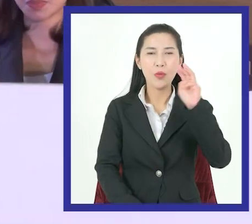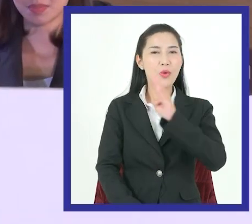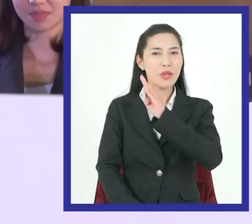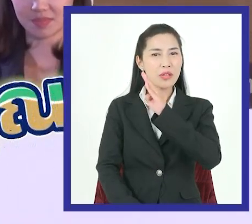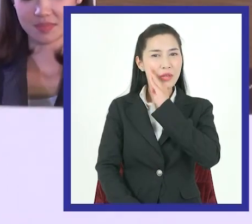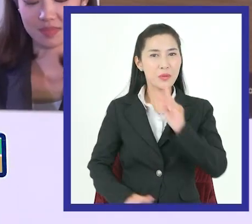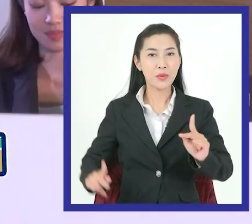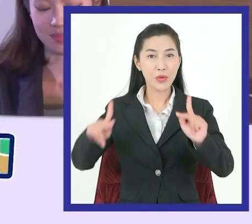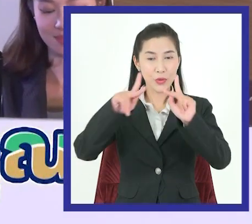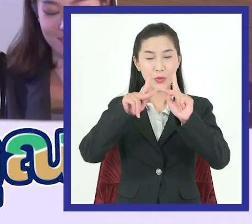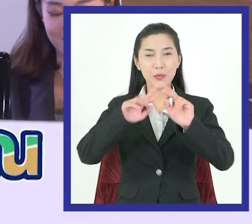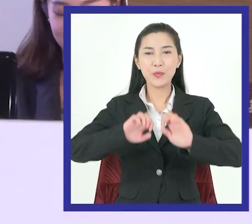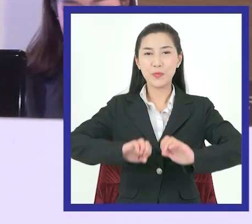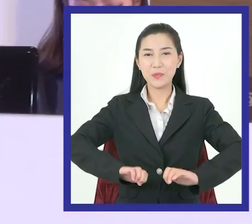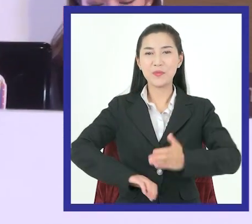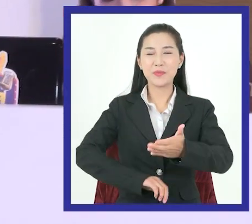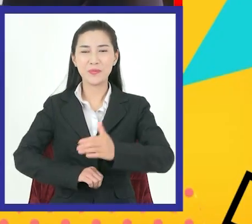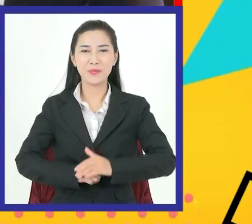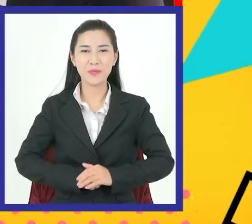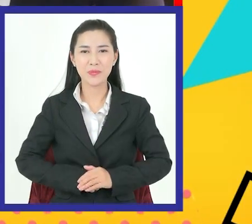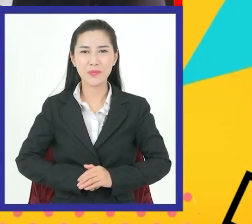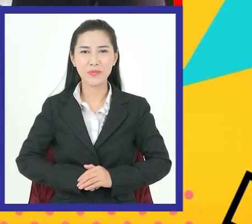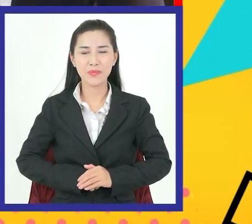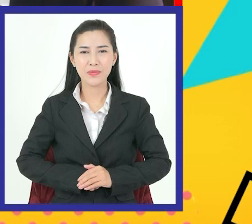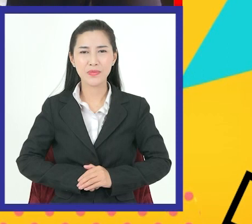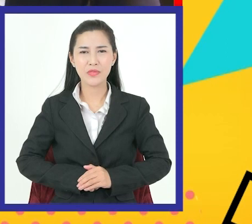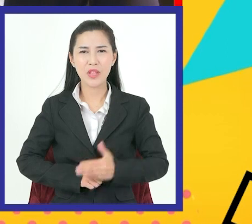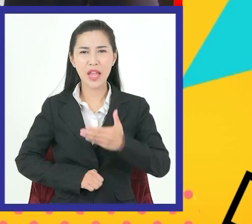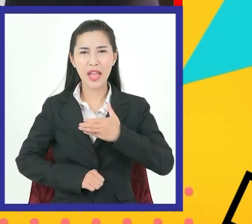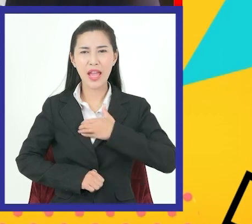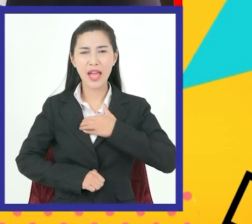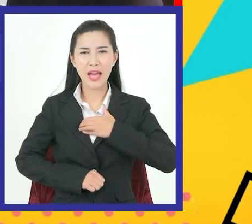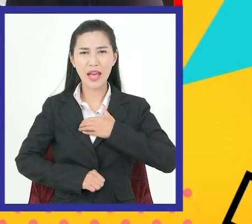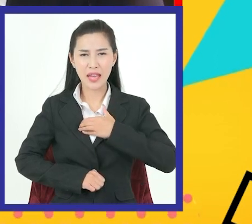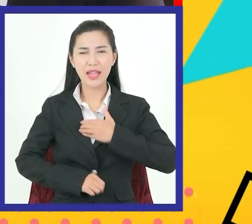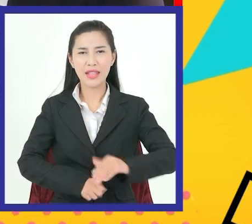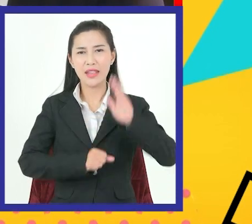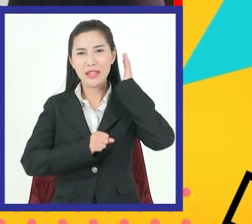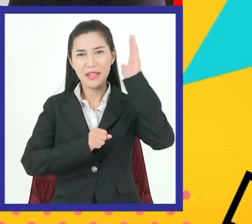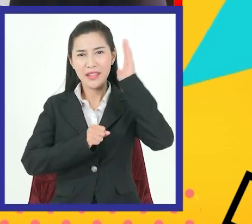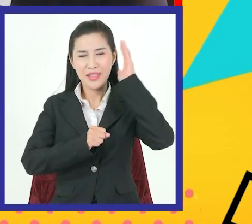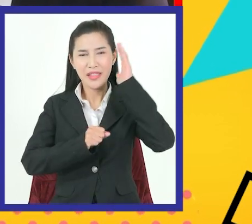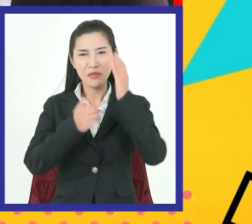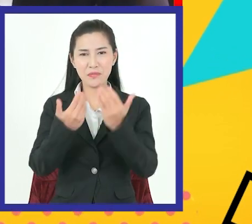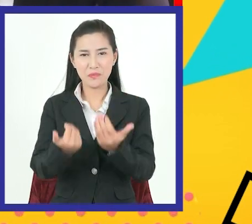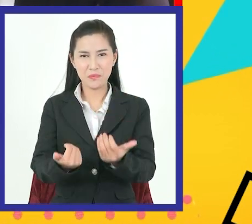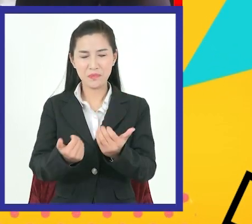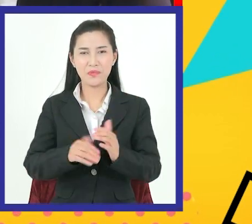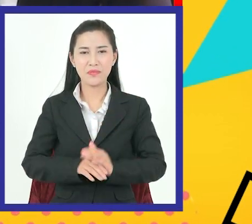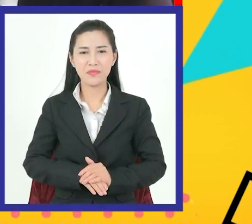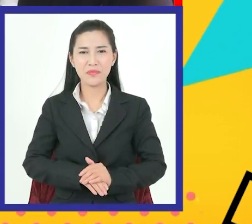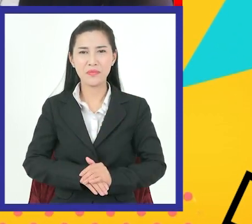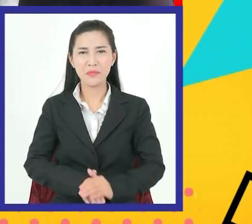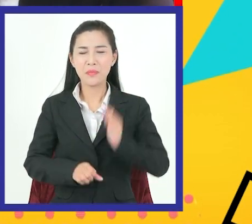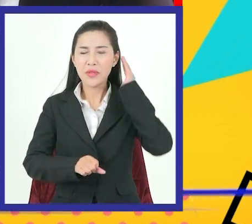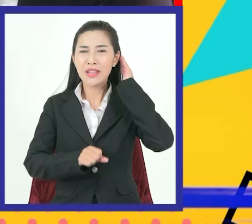นะครับสิ่งที่ผมจะแถลงนโยบายกับสภาแห่งนี้นะครับผมแถลงเสร็จ